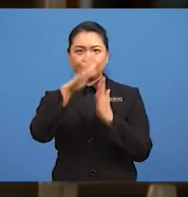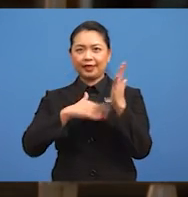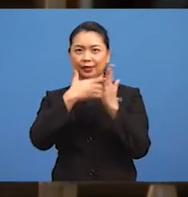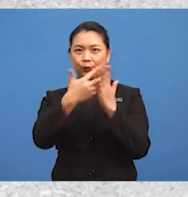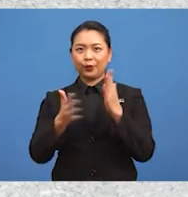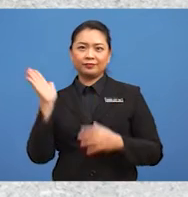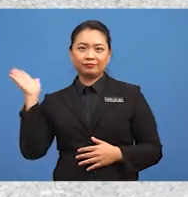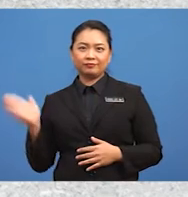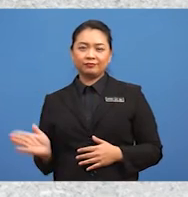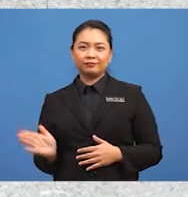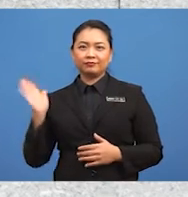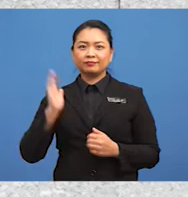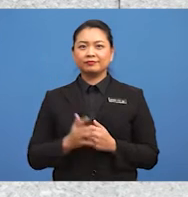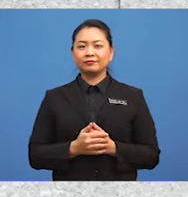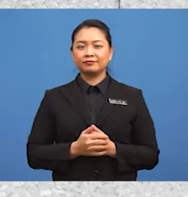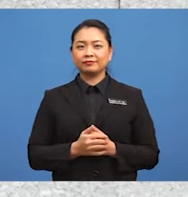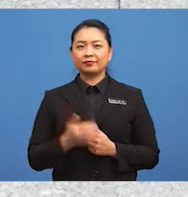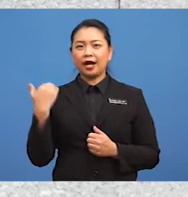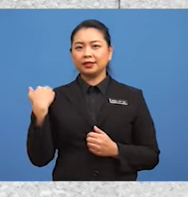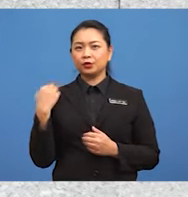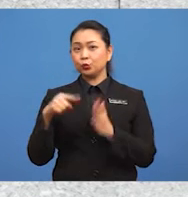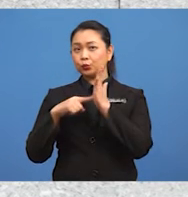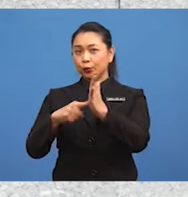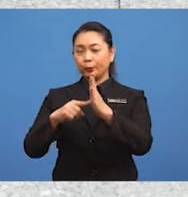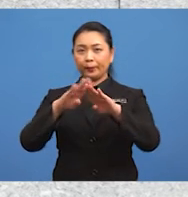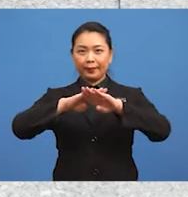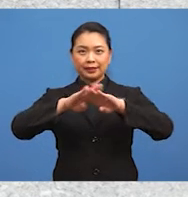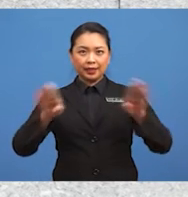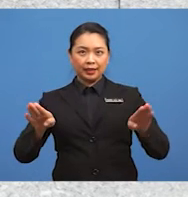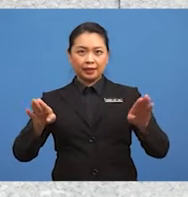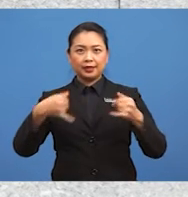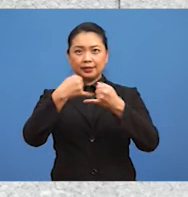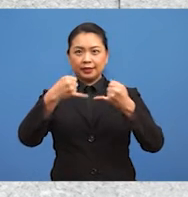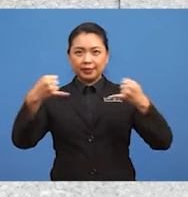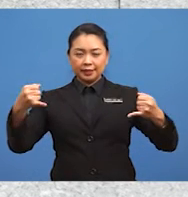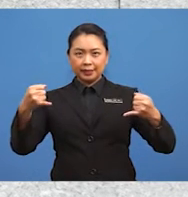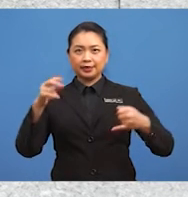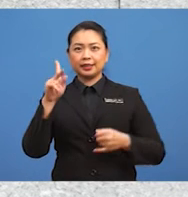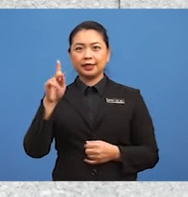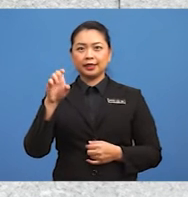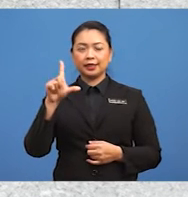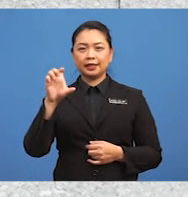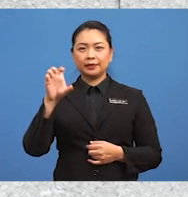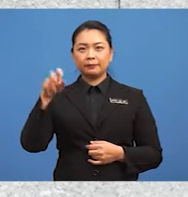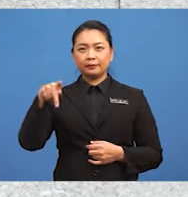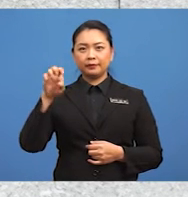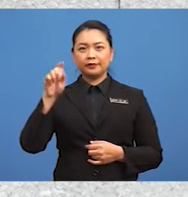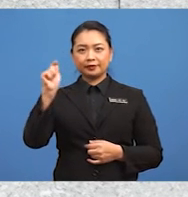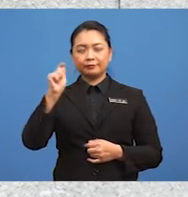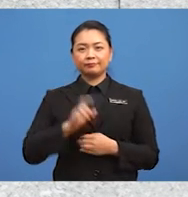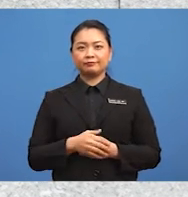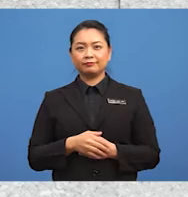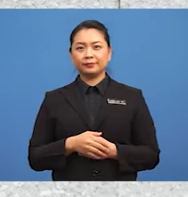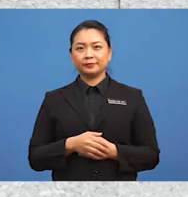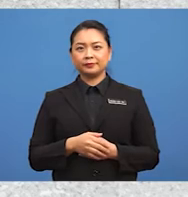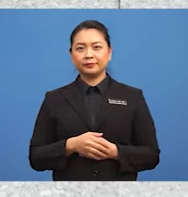hadapan. Berikut ialah perbezaan kelepek lurus, kelepek melengkung dan kelepek berganda.